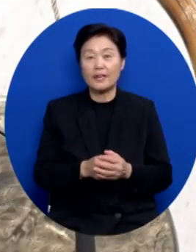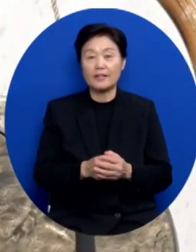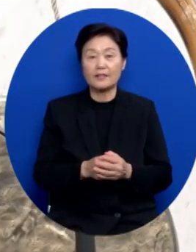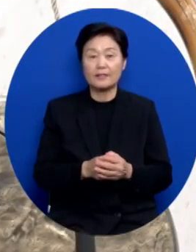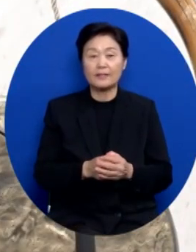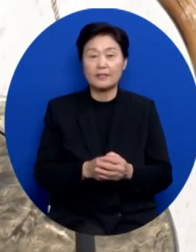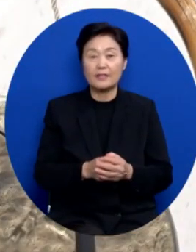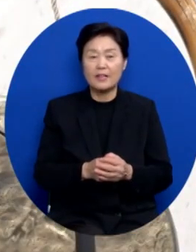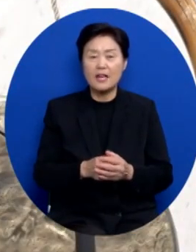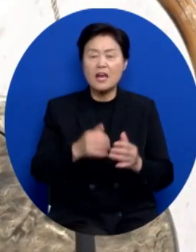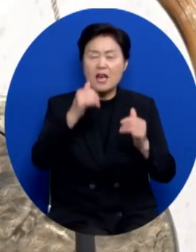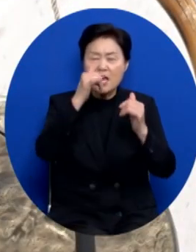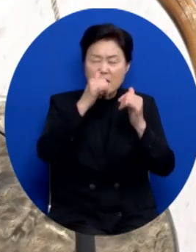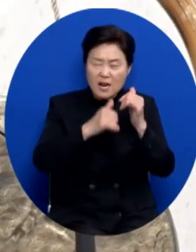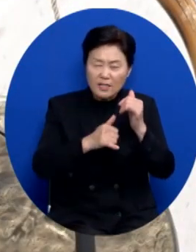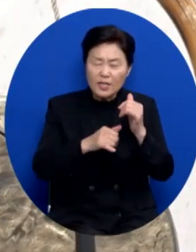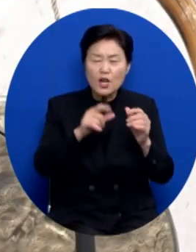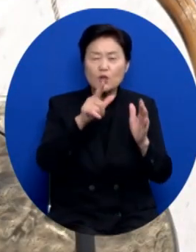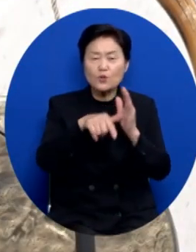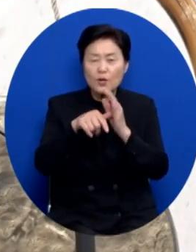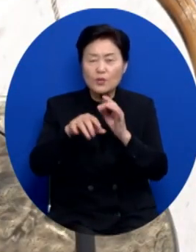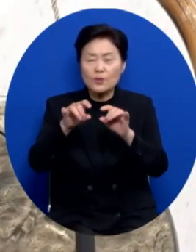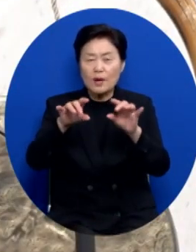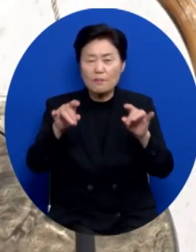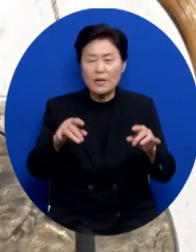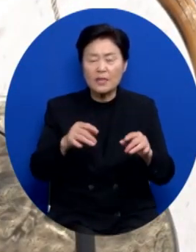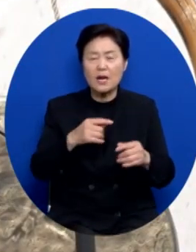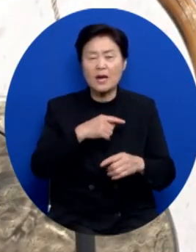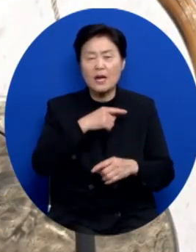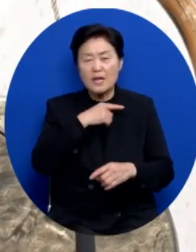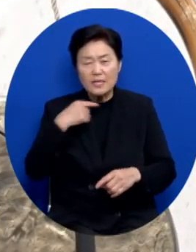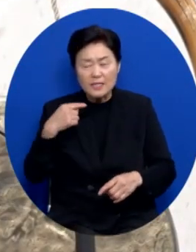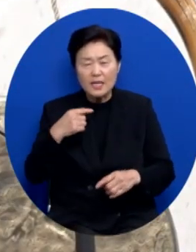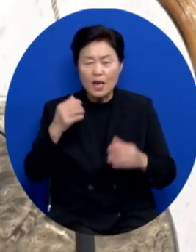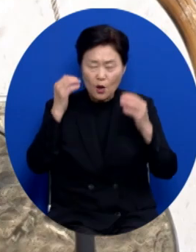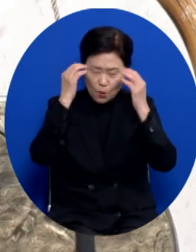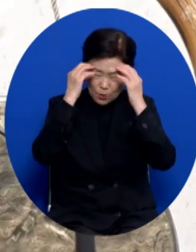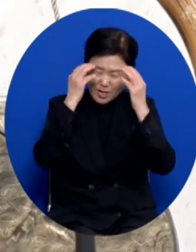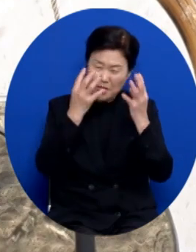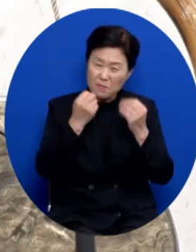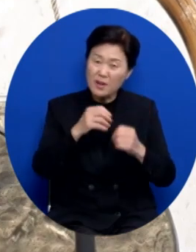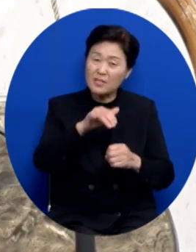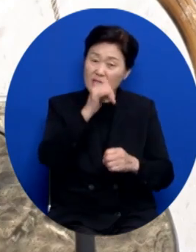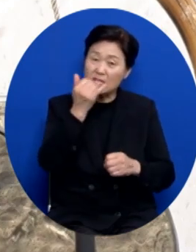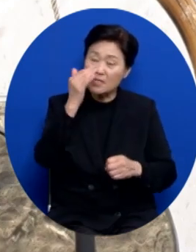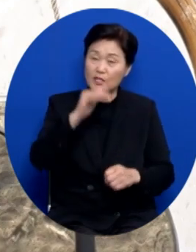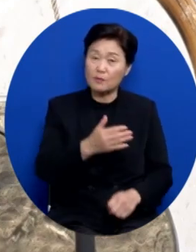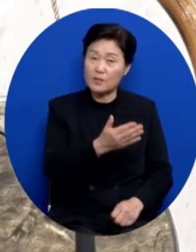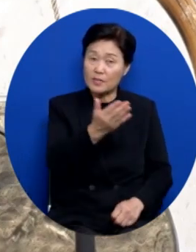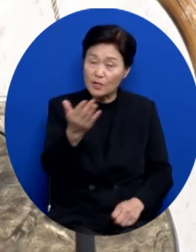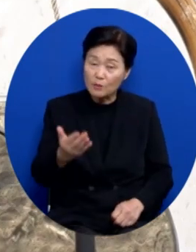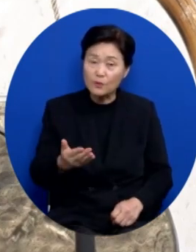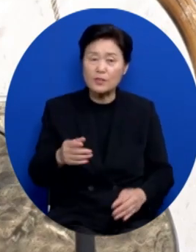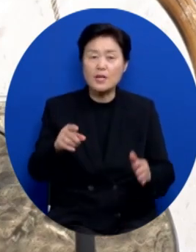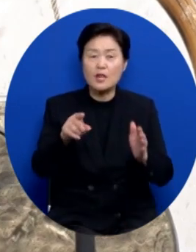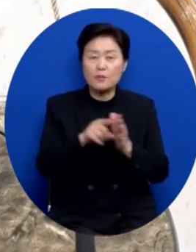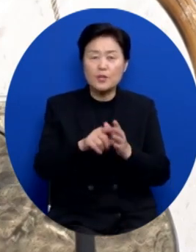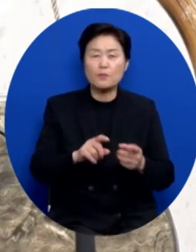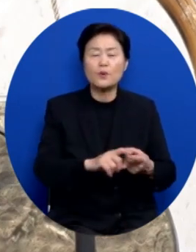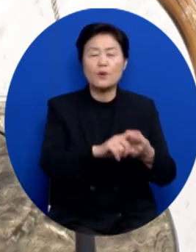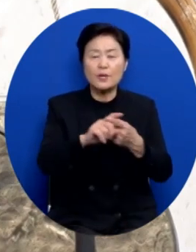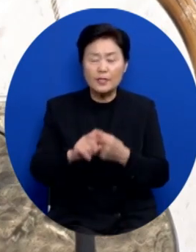고비마다 살림을 위한 희생과 고난이 있었지만 여러분들은 믿음으로 연대하며 기도와